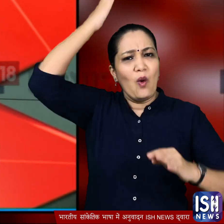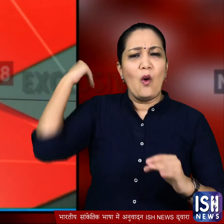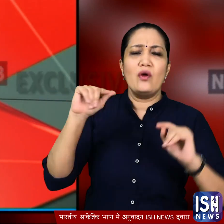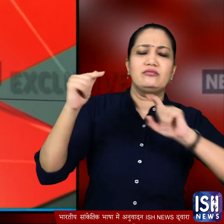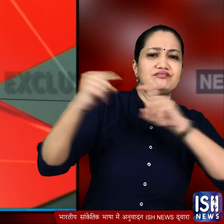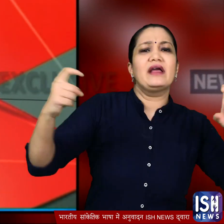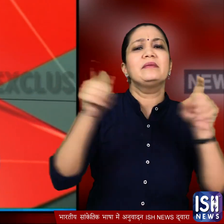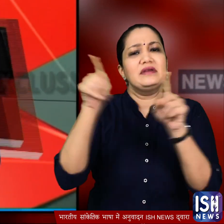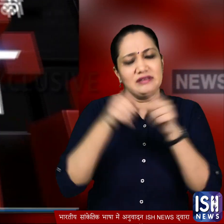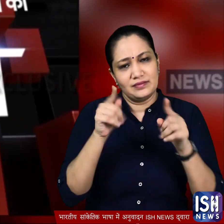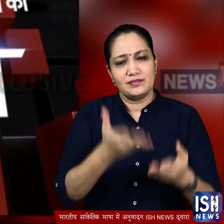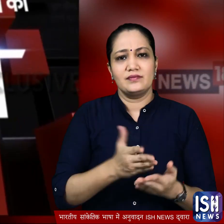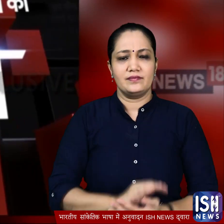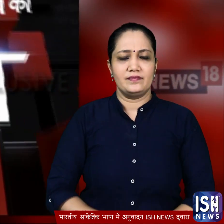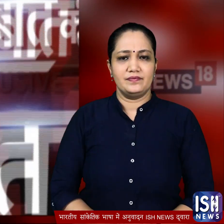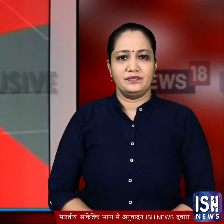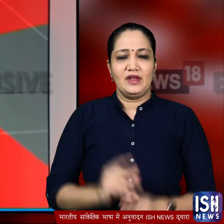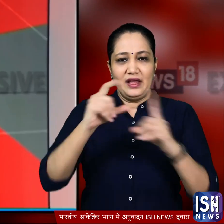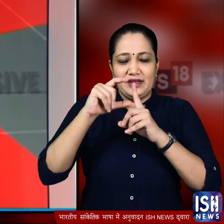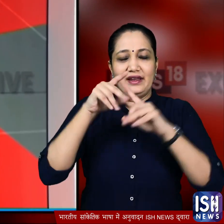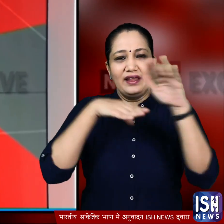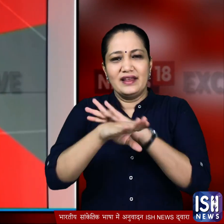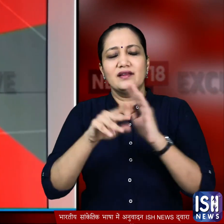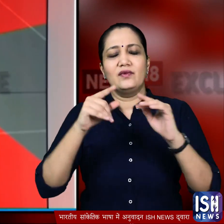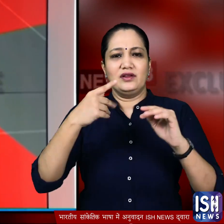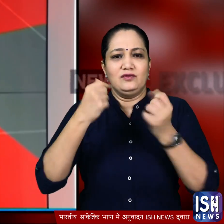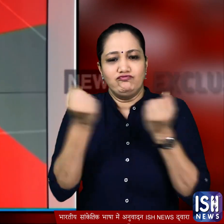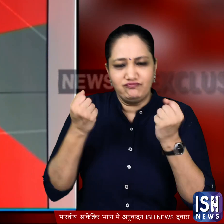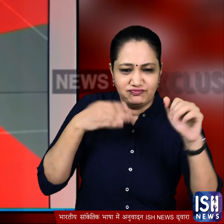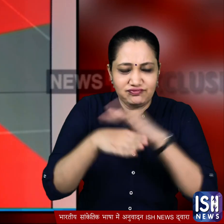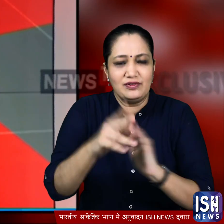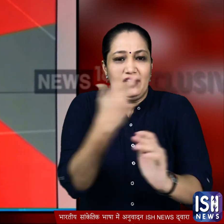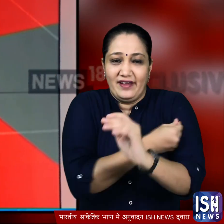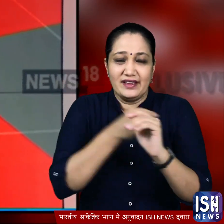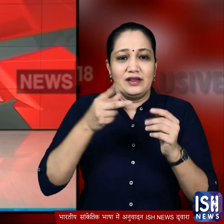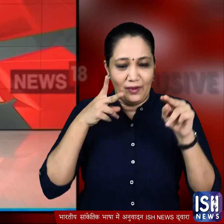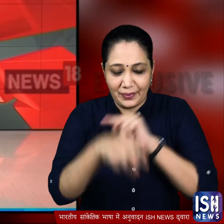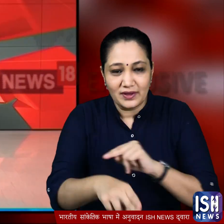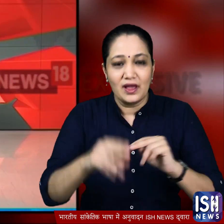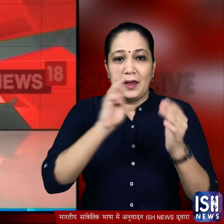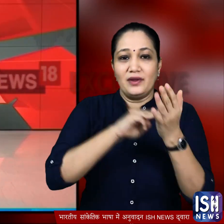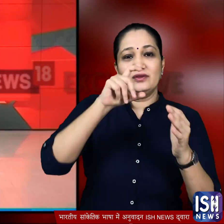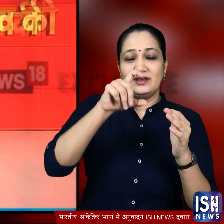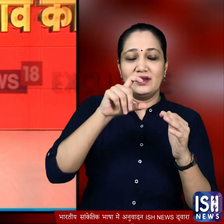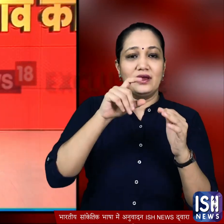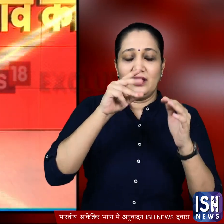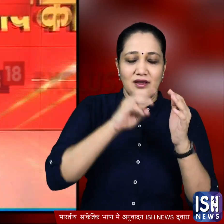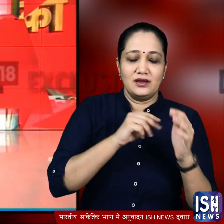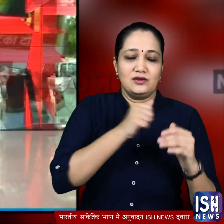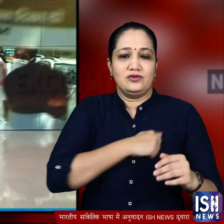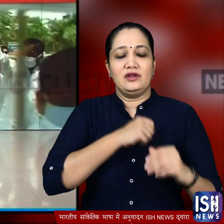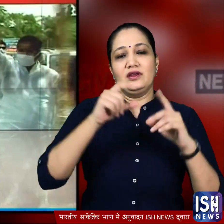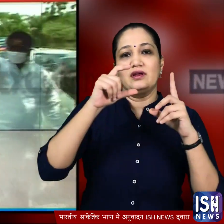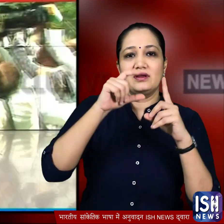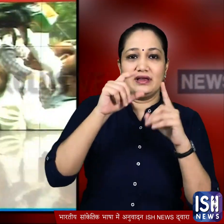पुरानी दुश्मनी का नतीजा ही मान रही। दिल्ली में एक ड्राइव थ्रू वैक्सीनेशन सेंटर का उद्घाटन करने पहुंचे डिप्टी सीएम मनीष सिसोदिया का कांग्रेस